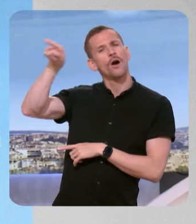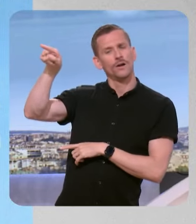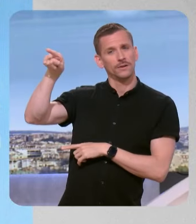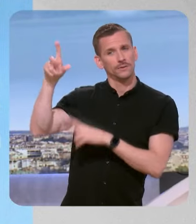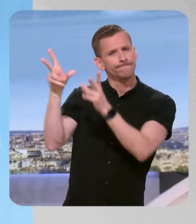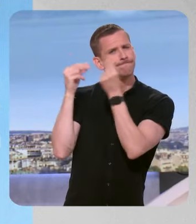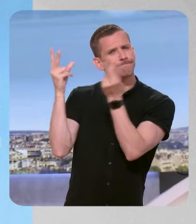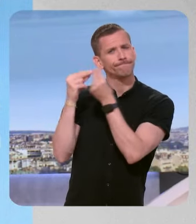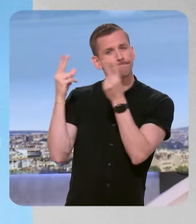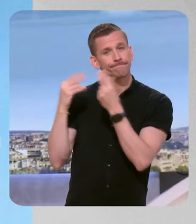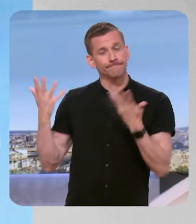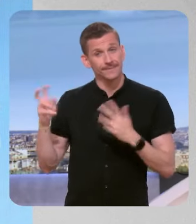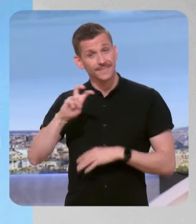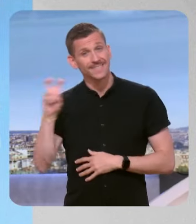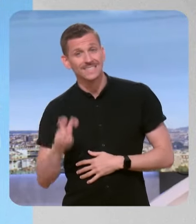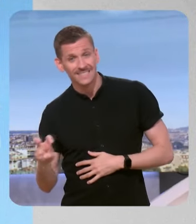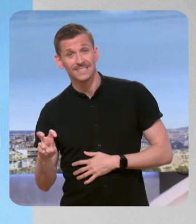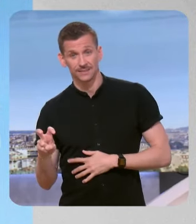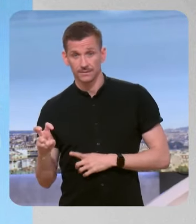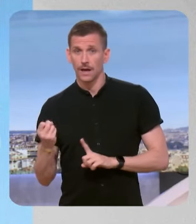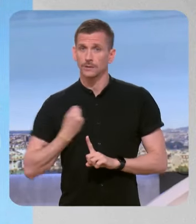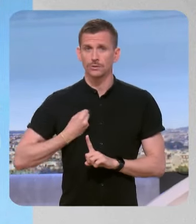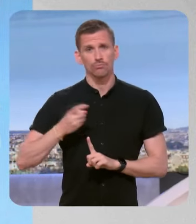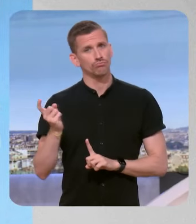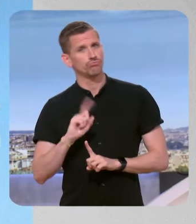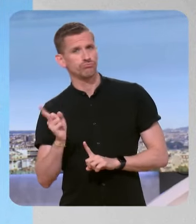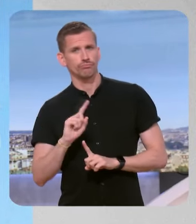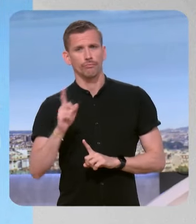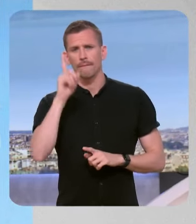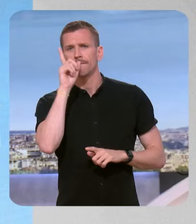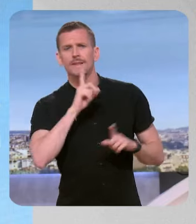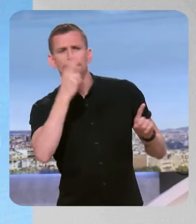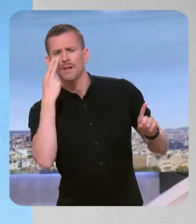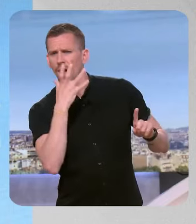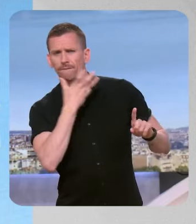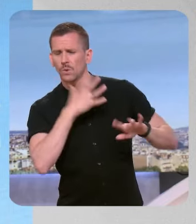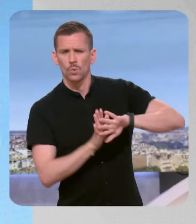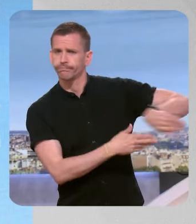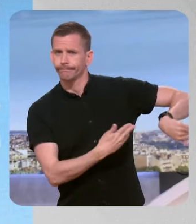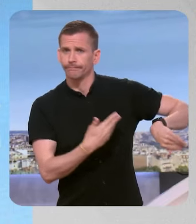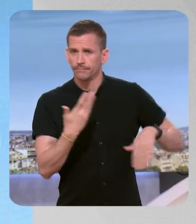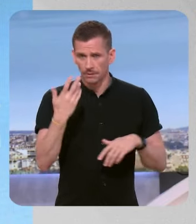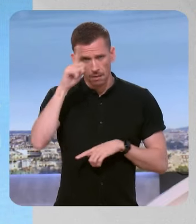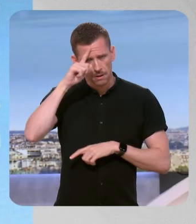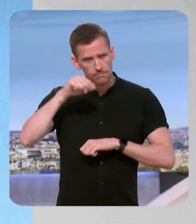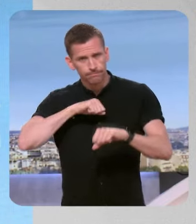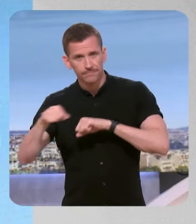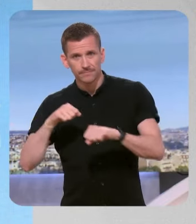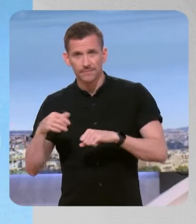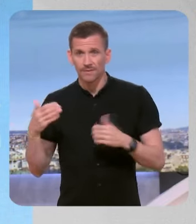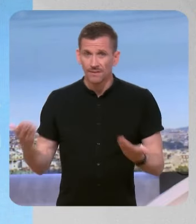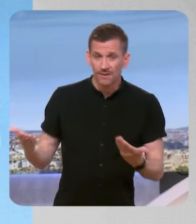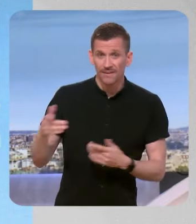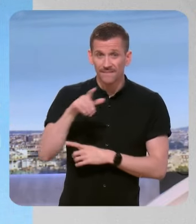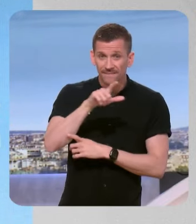SS n'étaient pas tous des criminels donc Marine Le Pen a annoncé qu'elle ne siéègerait plus avec ces Allemands là ils vont se retrouver à combien 25 27 donc pour